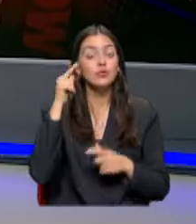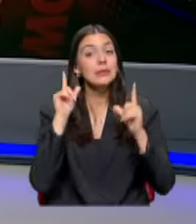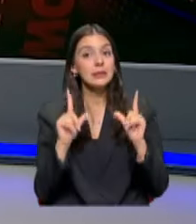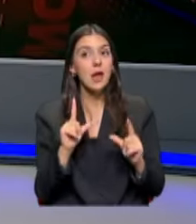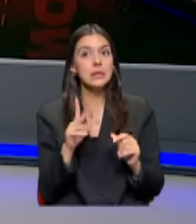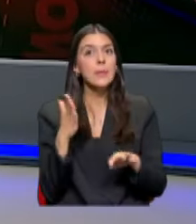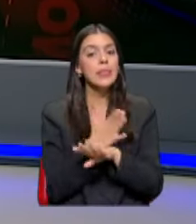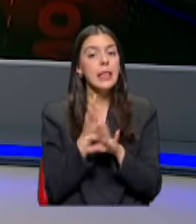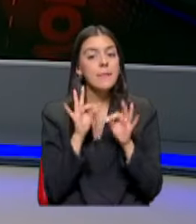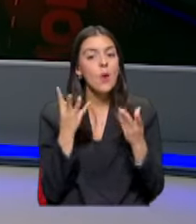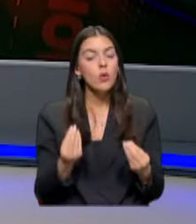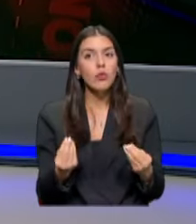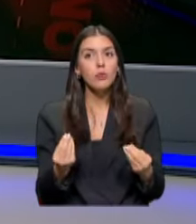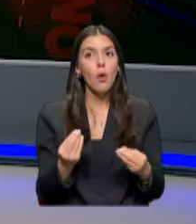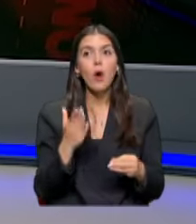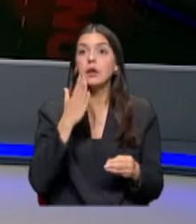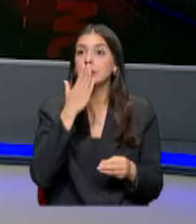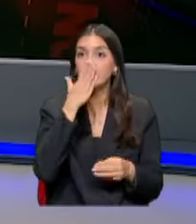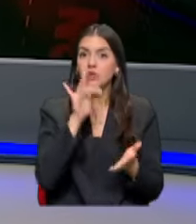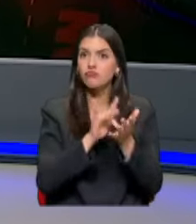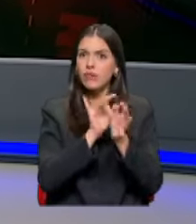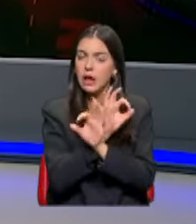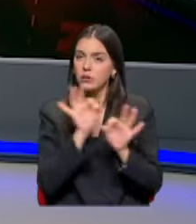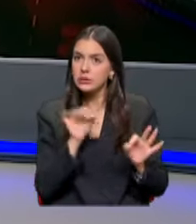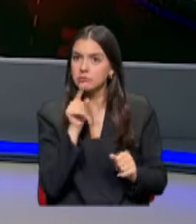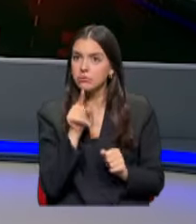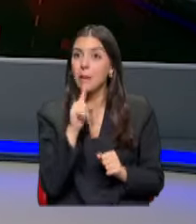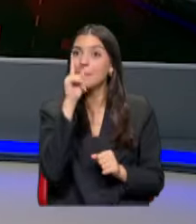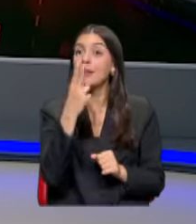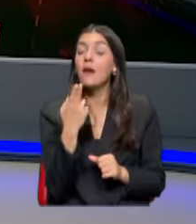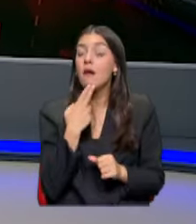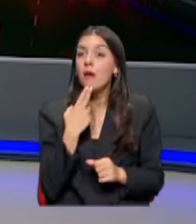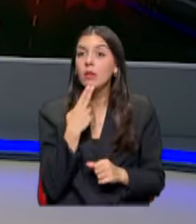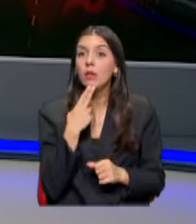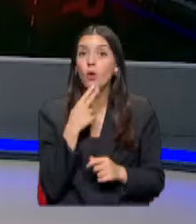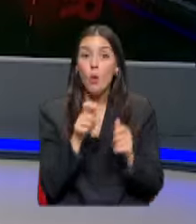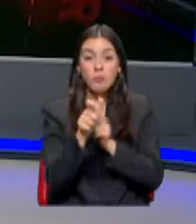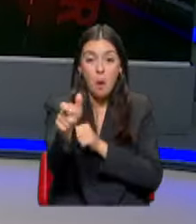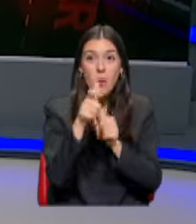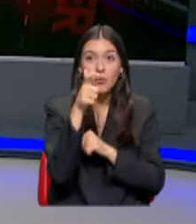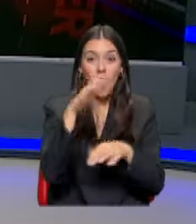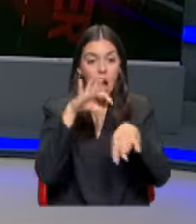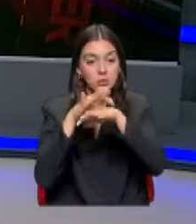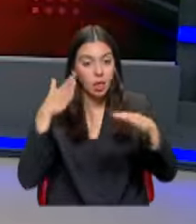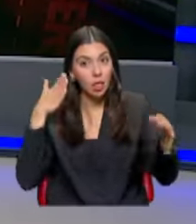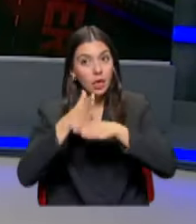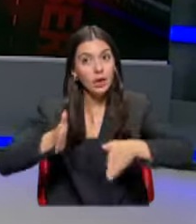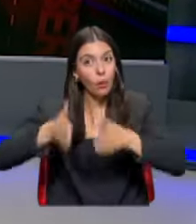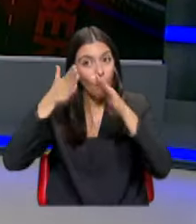gerekir. Neden böyle oluyoruz? Sadece cezasızlık mı? Bakın, bir kadın pompalı tüfekle hastaneye